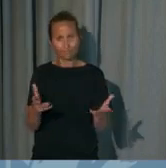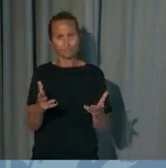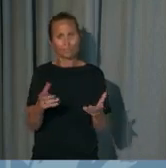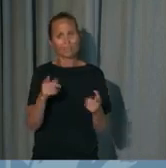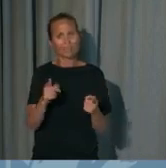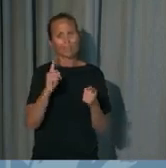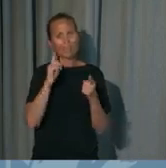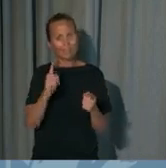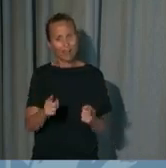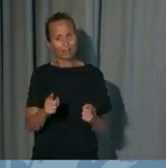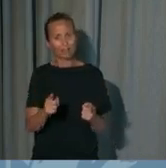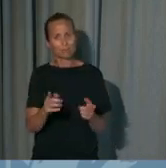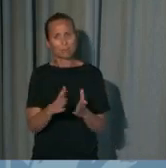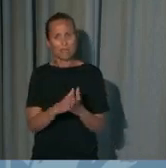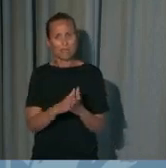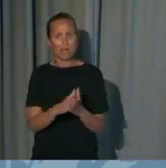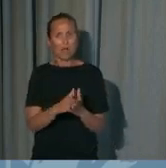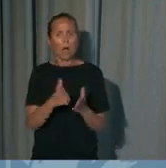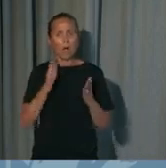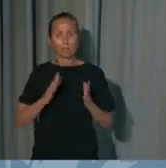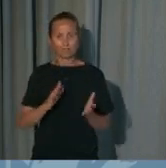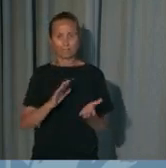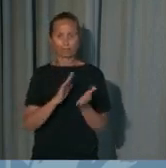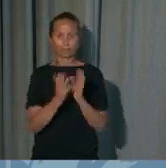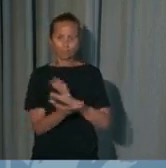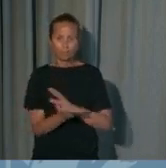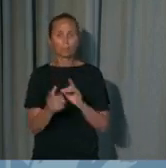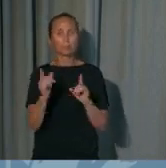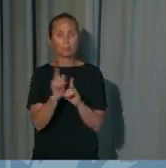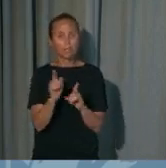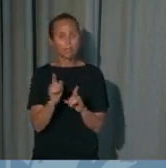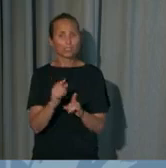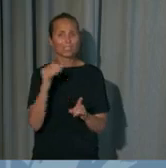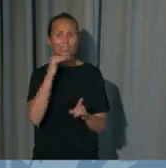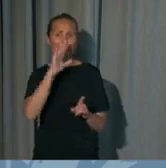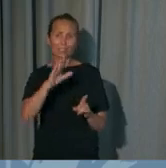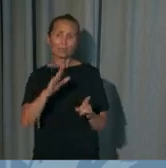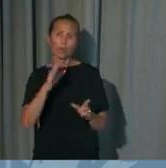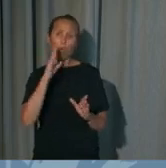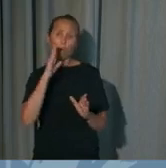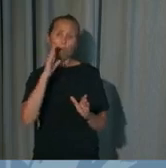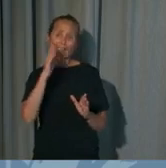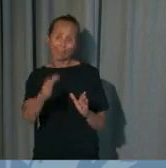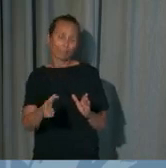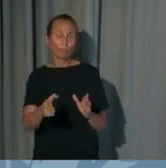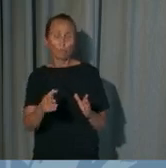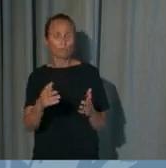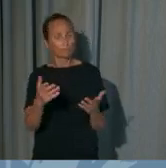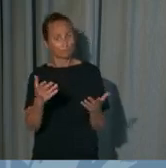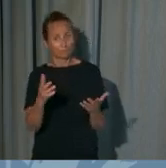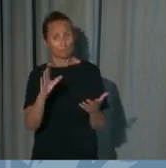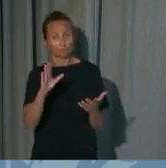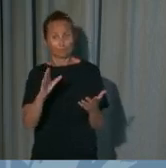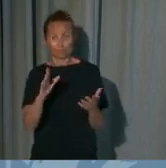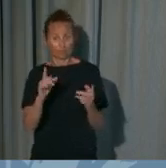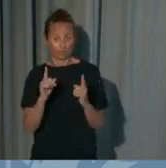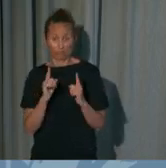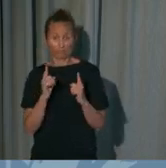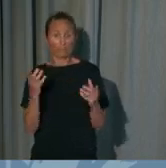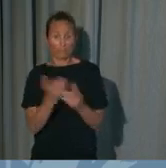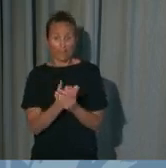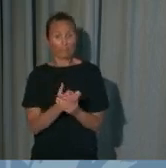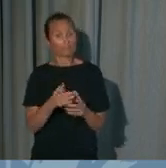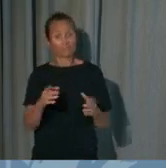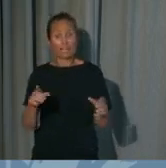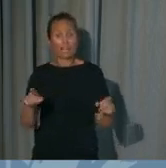dag er med på å endre holdninger, som til slutt vil gjøre at også skeive og streite side om side kan leve